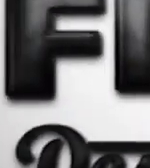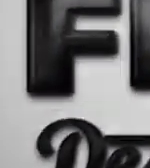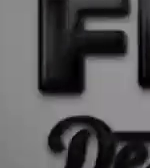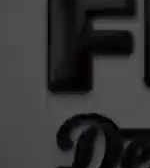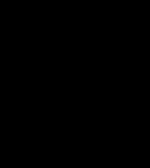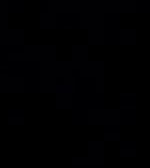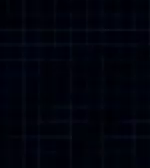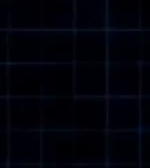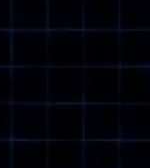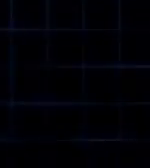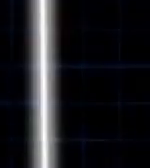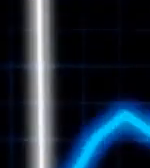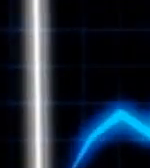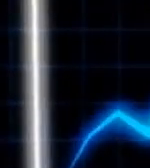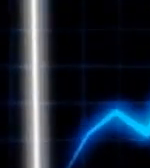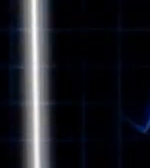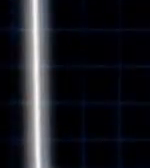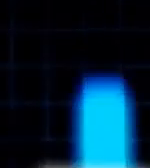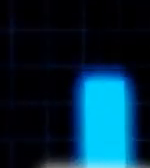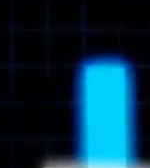2 देश की धड़कन